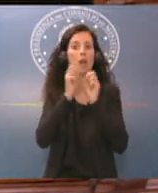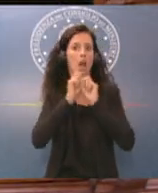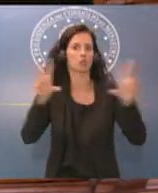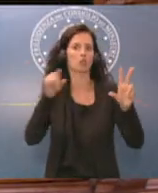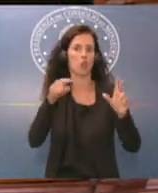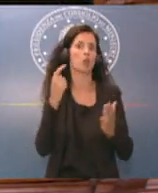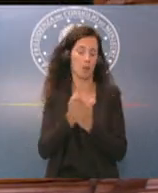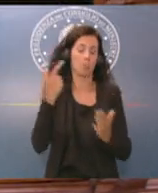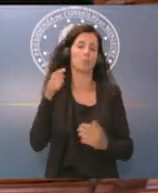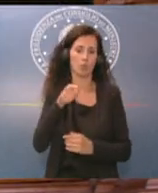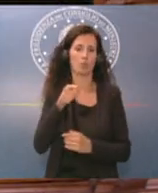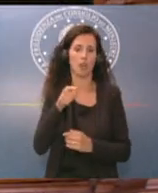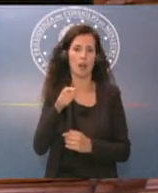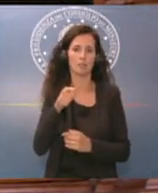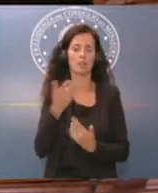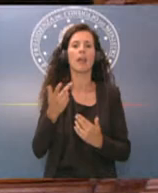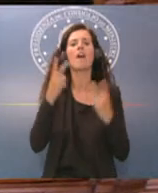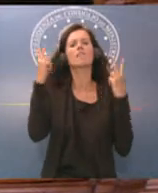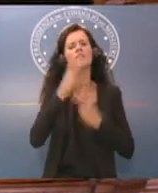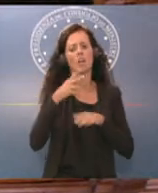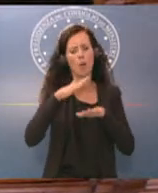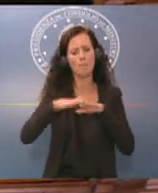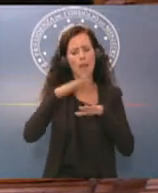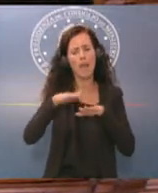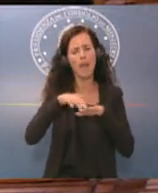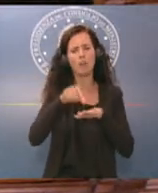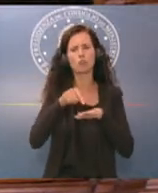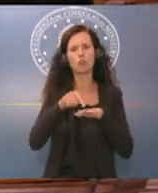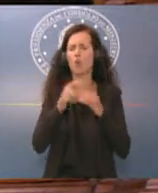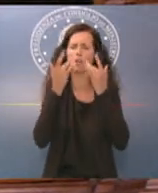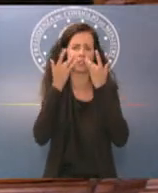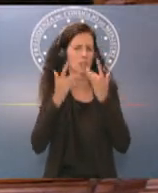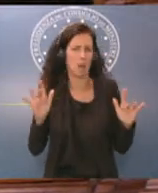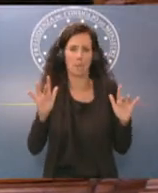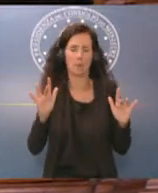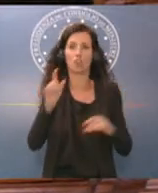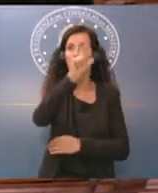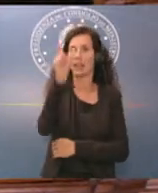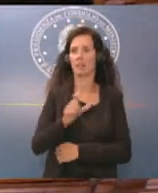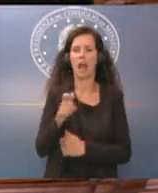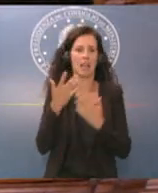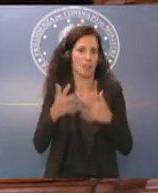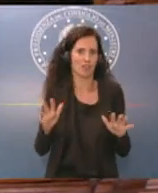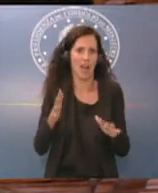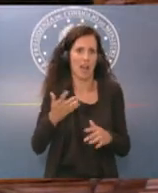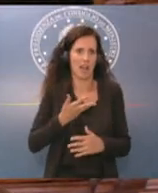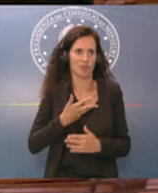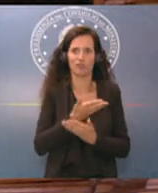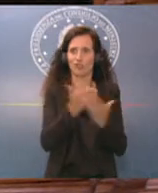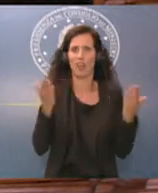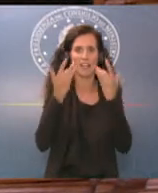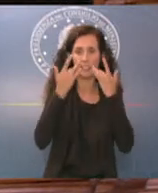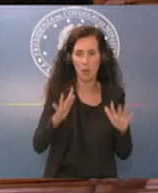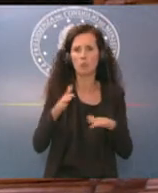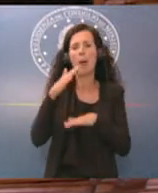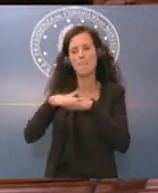realtà il metodo è abbastanza semplice, se mai in Italia esistono cose semplici, no? Il metodo è